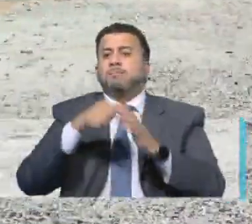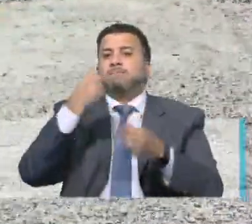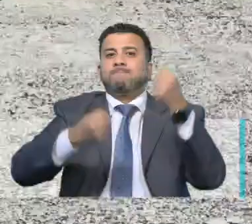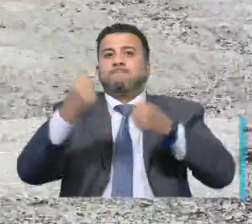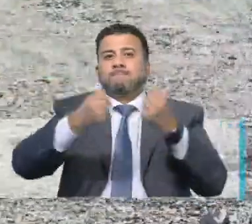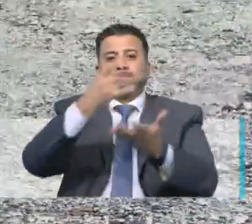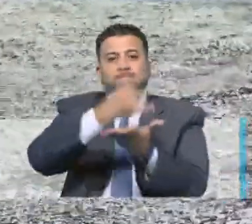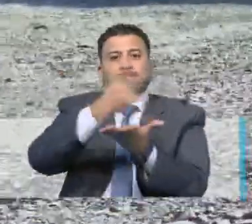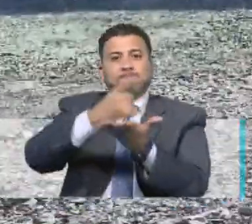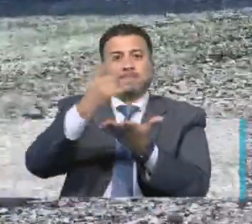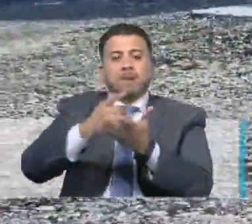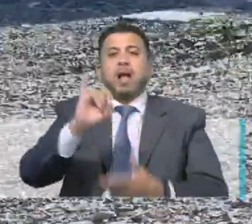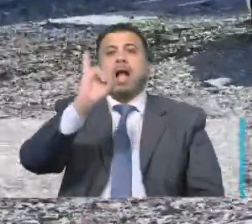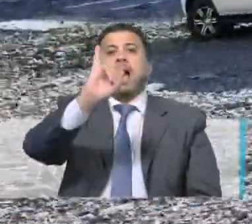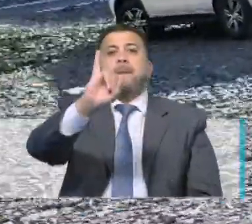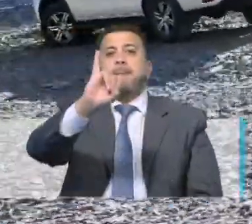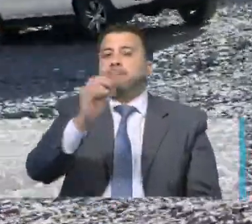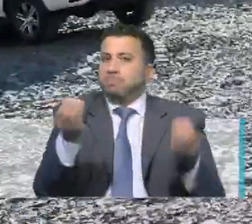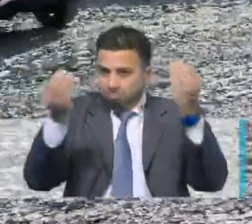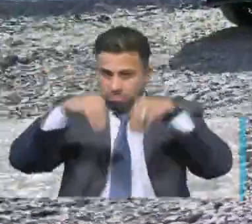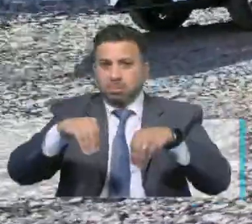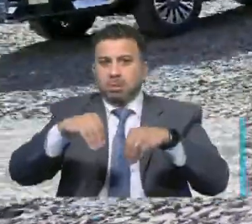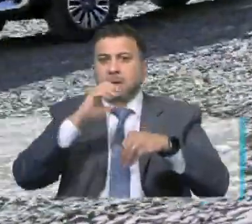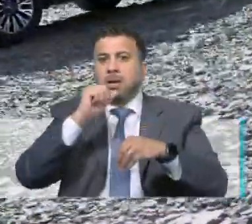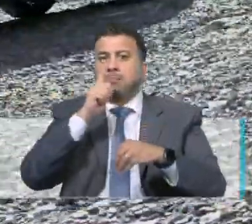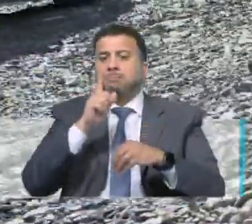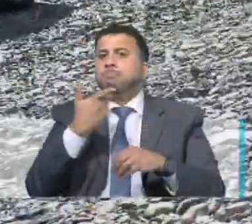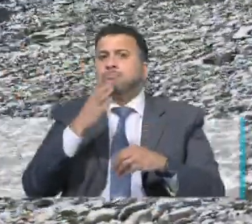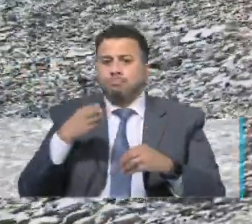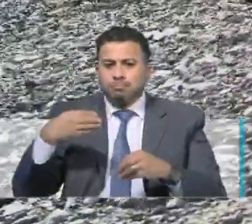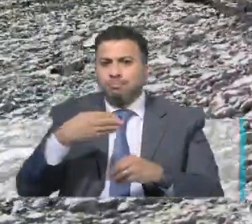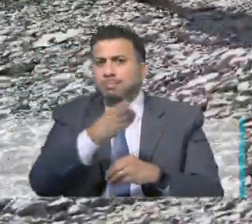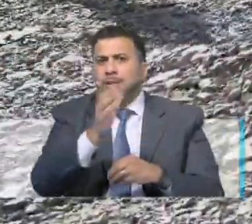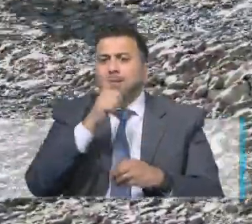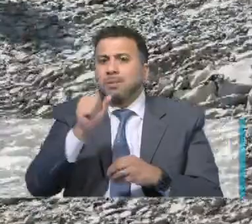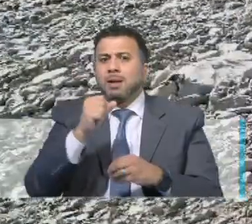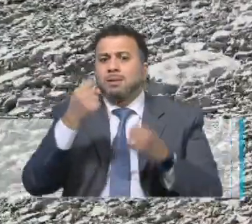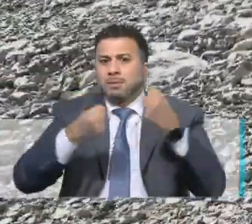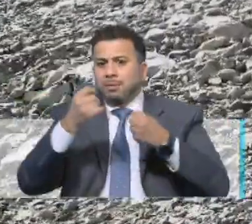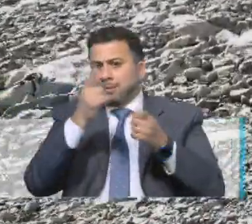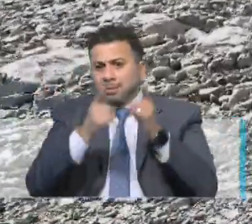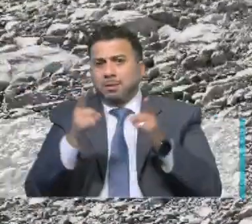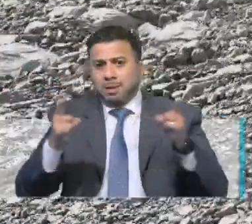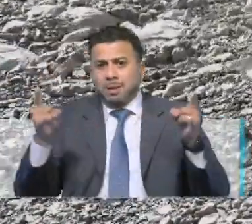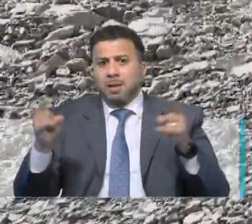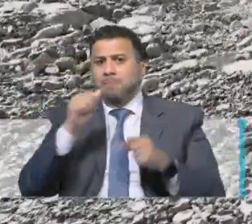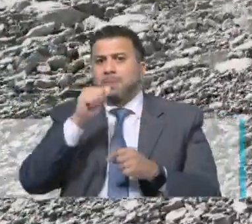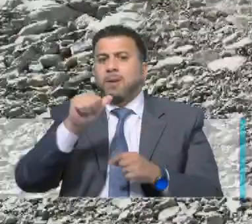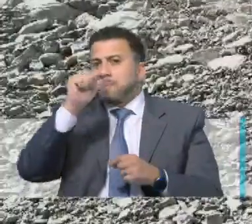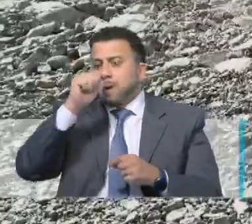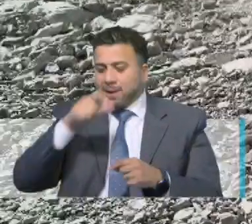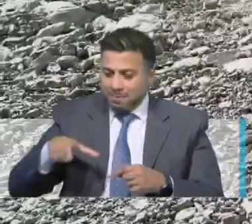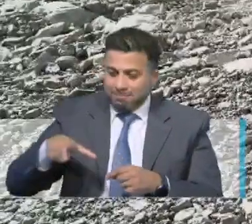سيارات ودورات مياه اضافيه وانشاء مسار جبلي يربط بين المواقف الحاليه وقناه